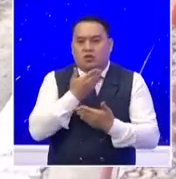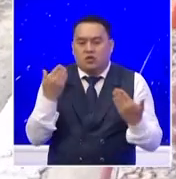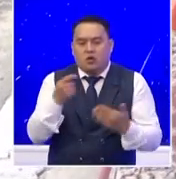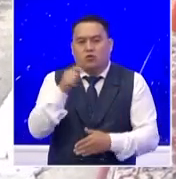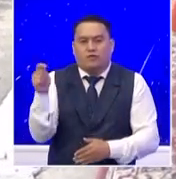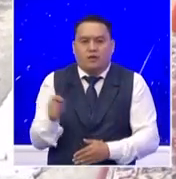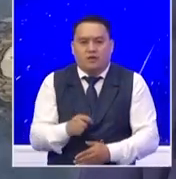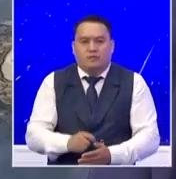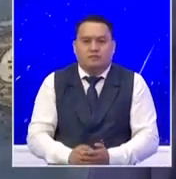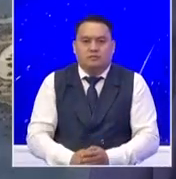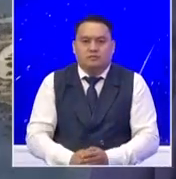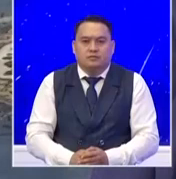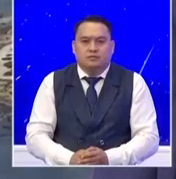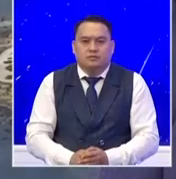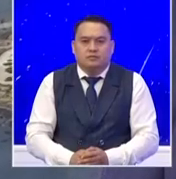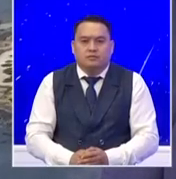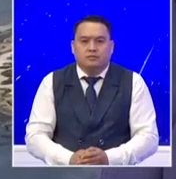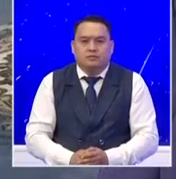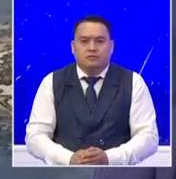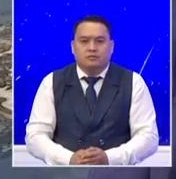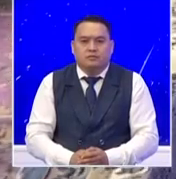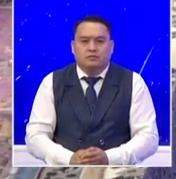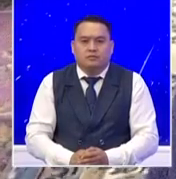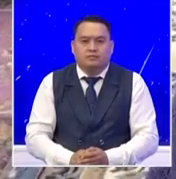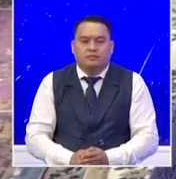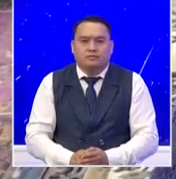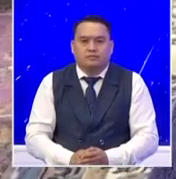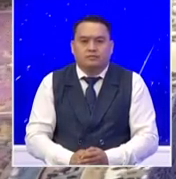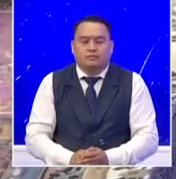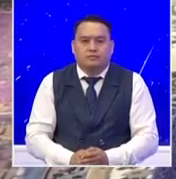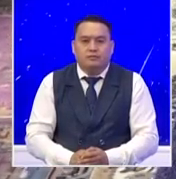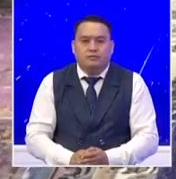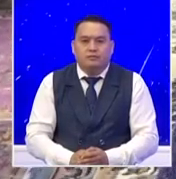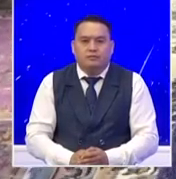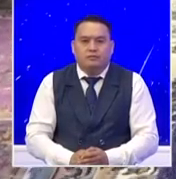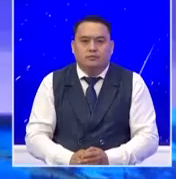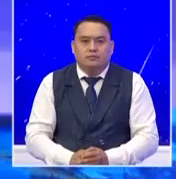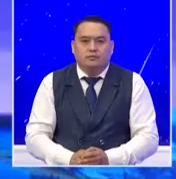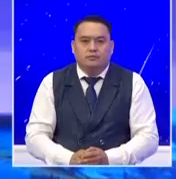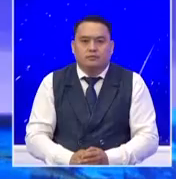пули. Присяжная Евгения, Айнур Мирханова, Айсет Дусенбек, телеканал ЖТСУ, Талдыкурган.